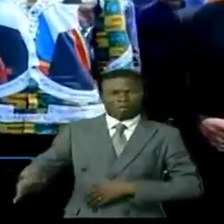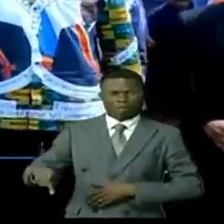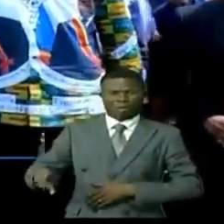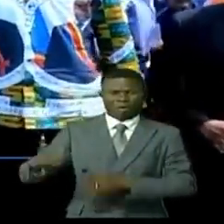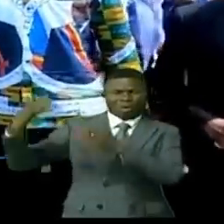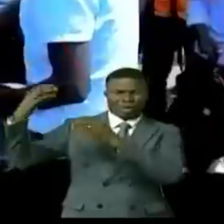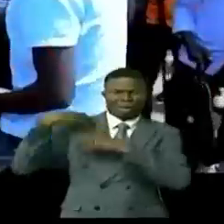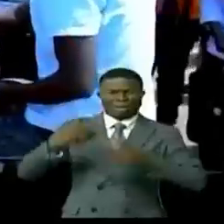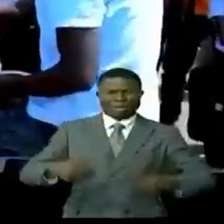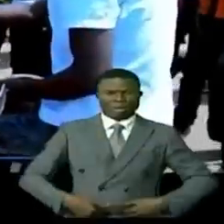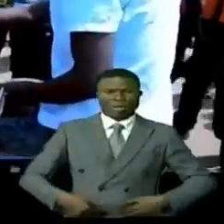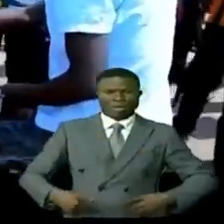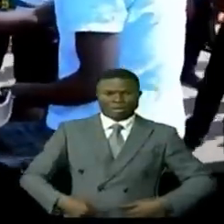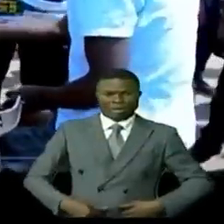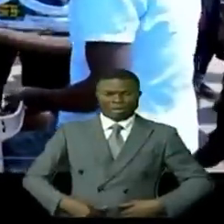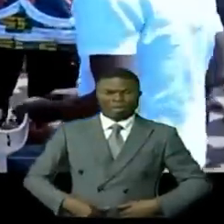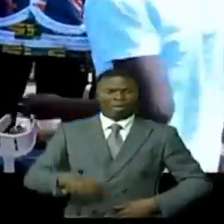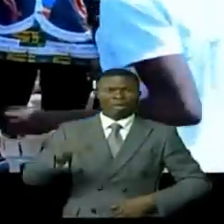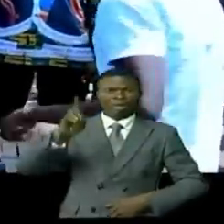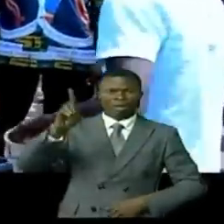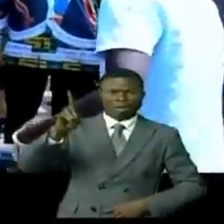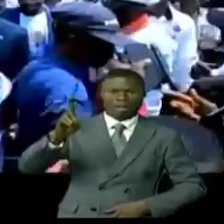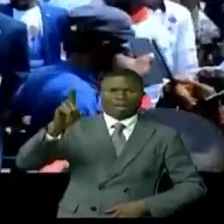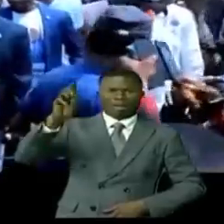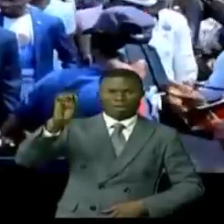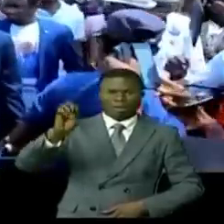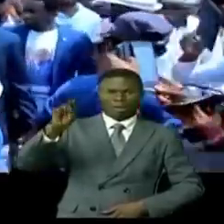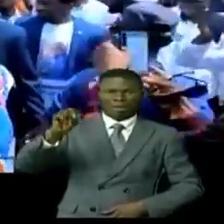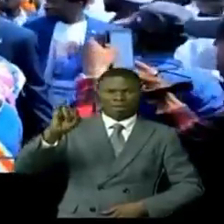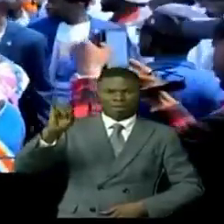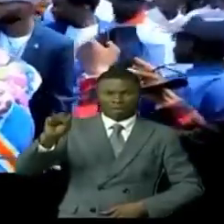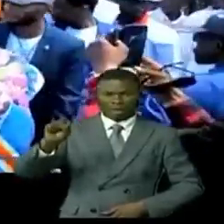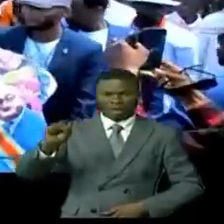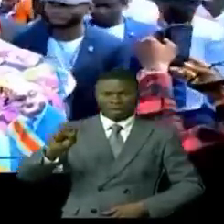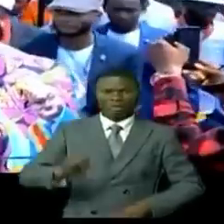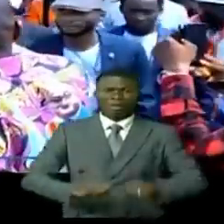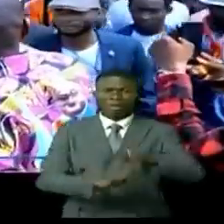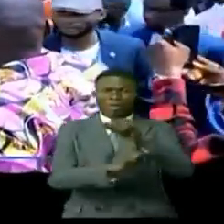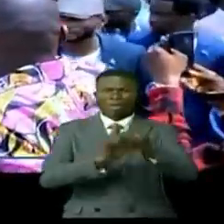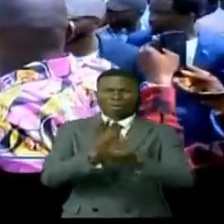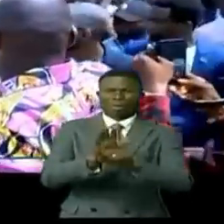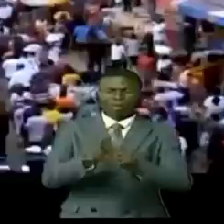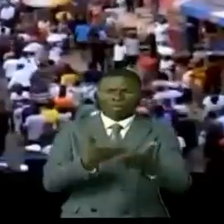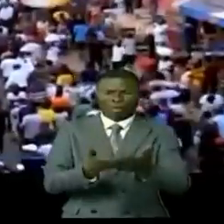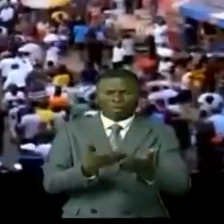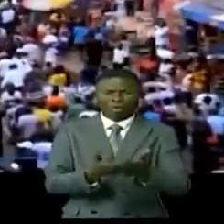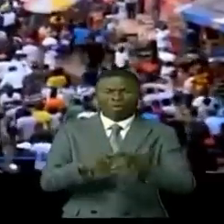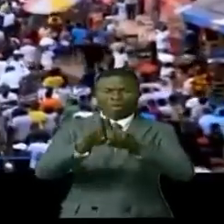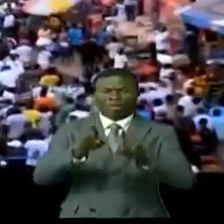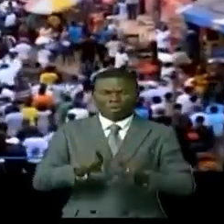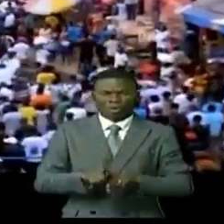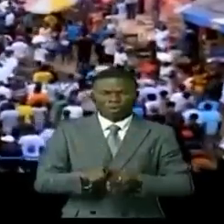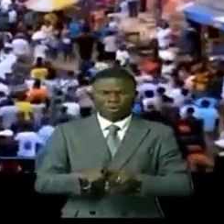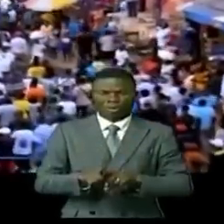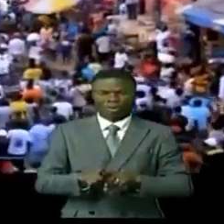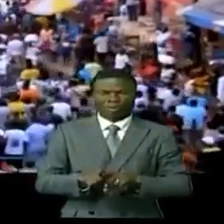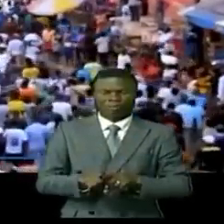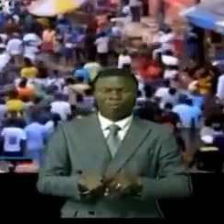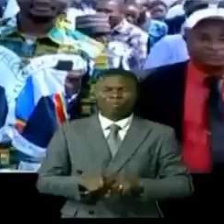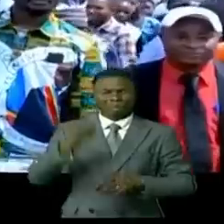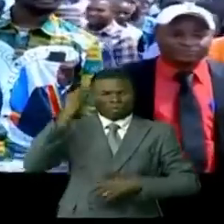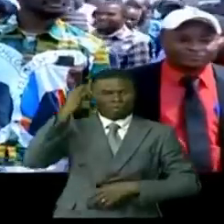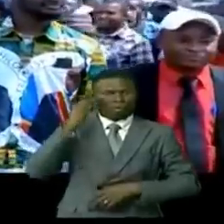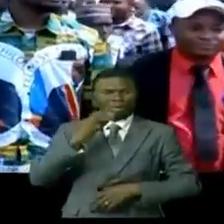charge de la jeunesse, Denise Muluka Muhandi. Accompagné d'une forte foule immense, le